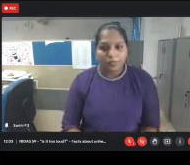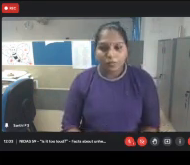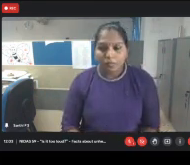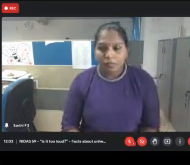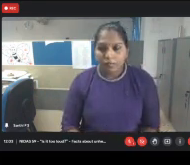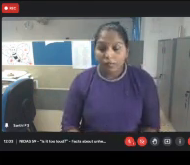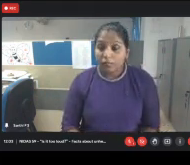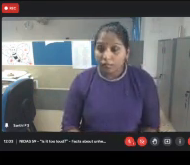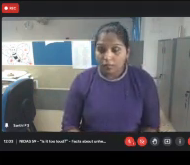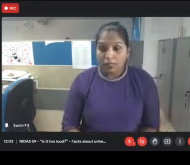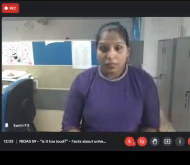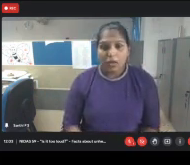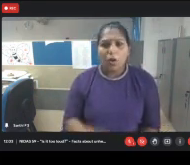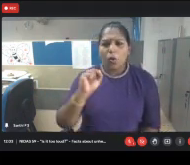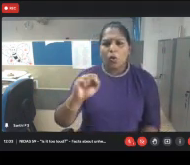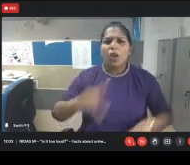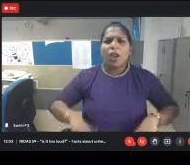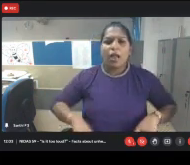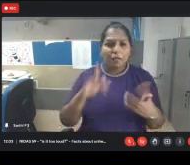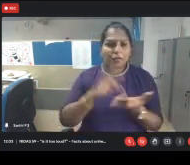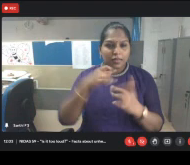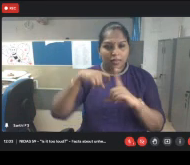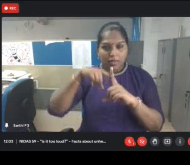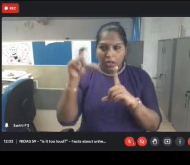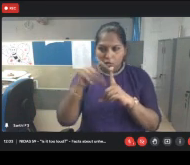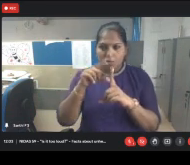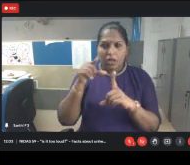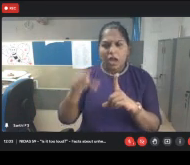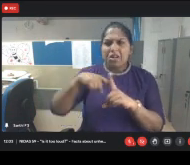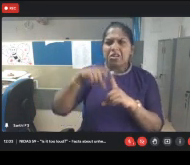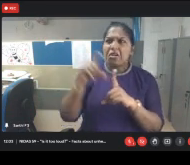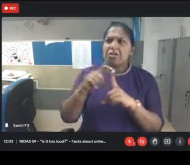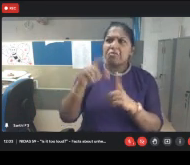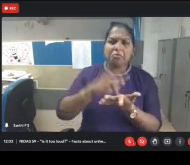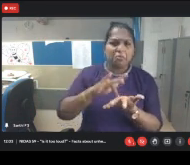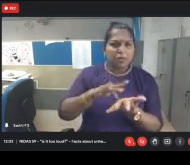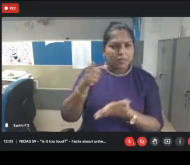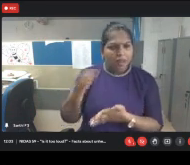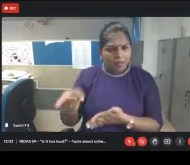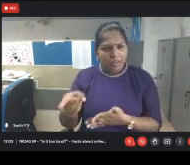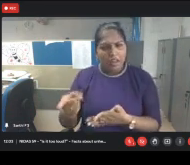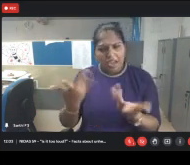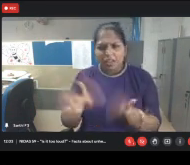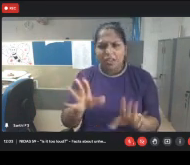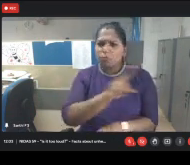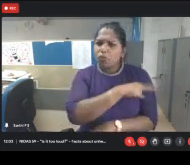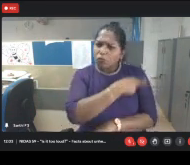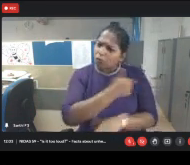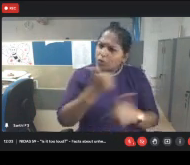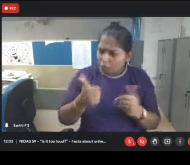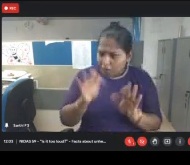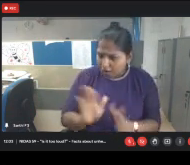എയ്ഡ് എന്നൊക്കെ നമുക്ക് കേൾവി ടെസ്റ്റ് ചെയ്തതിന് ശേഷം നമുക്ക് തീരുമാനിക്കാവുന്നതാണ്. സാർ, എന്തായാലും കേൾവി ടെസ്റ്റിംഗ് ചെയ്യുന്നതാണ് നല്ലത്.